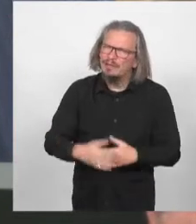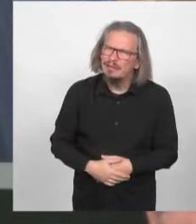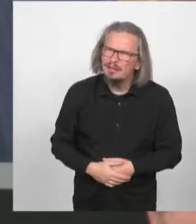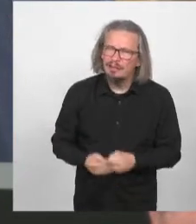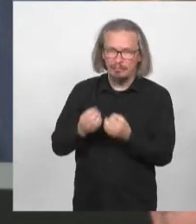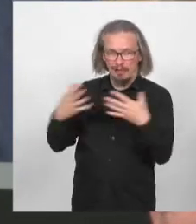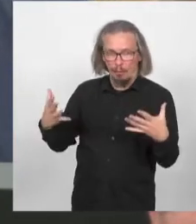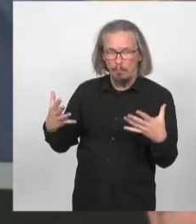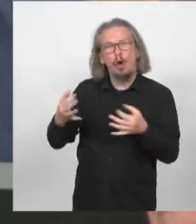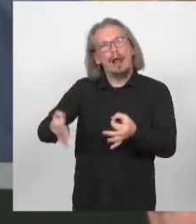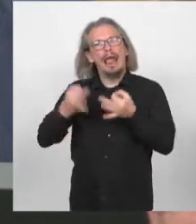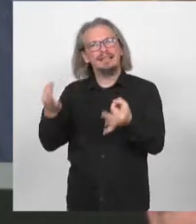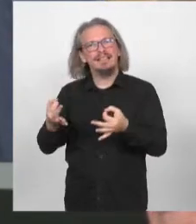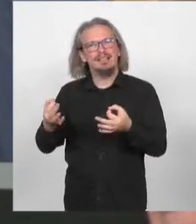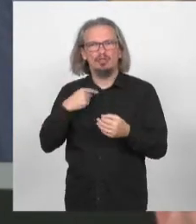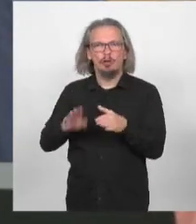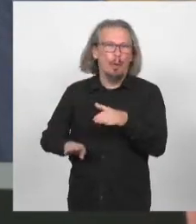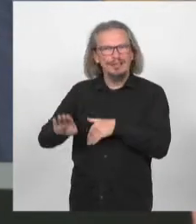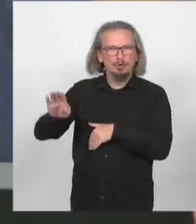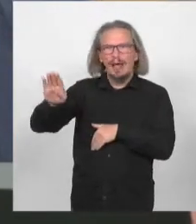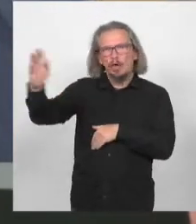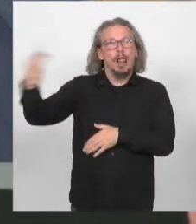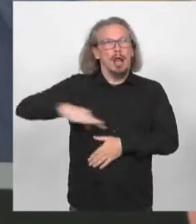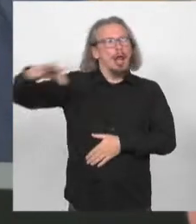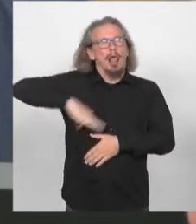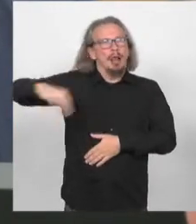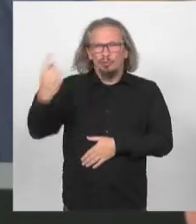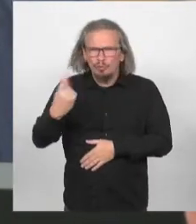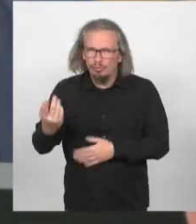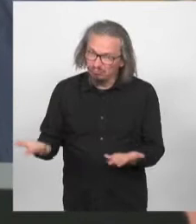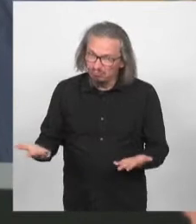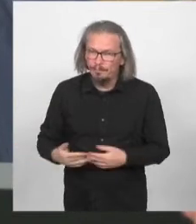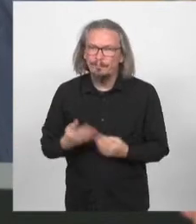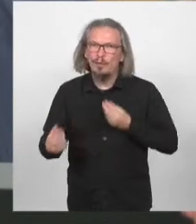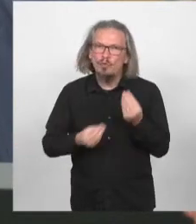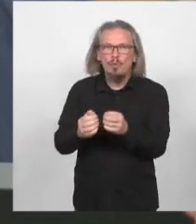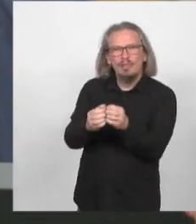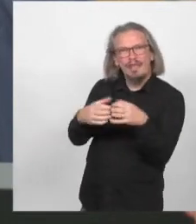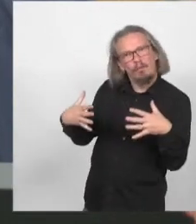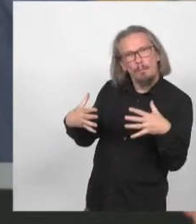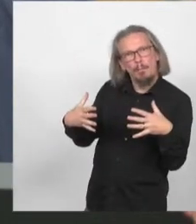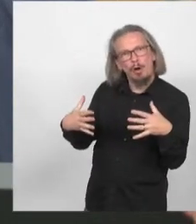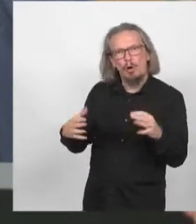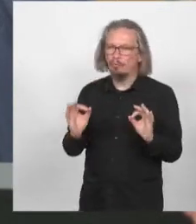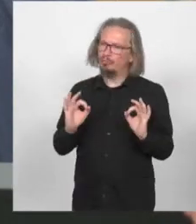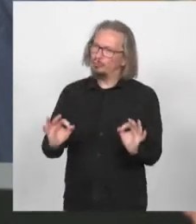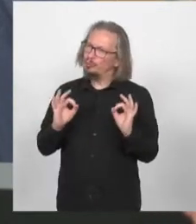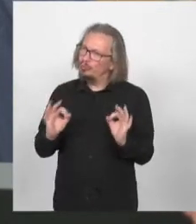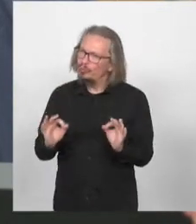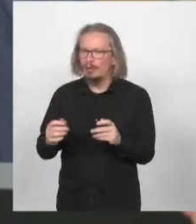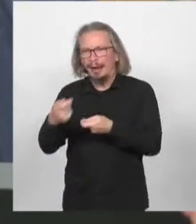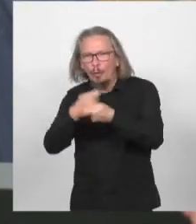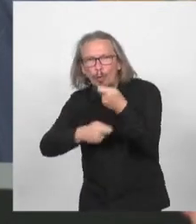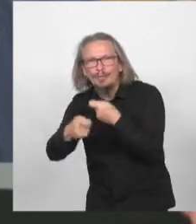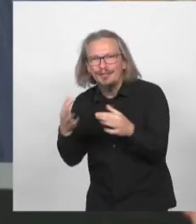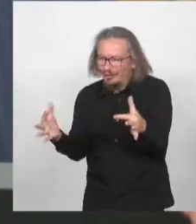que c'est un développement classique vers une croissance infinie et un rayonnement à outrance, ou plutôt un développement endogène, un développement économique qui